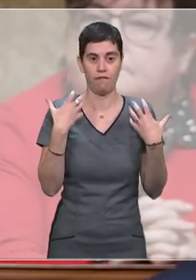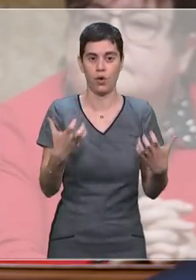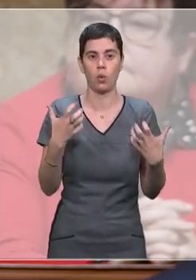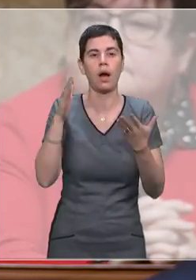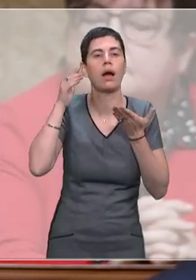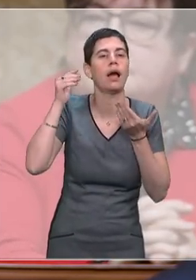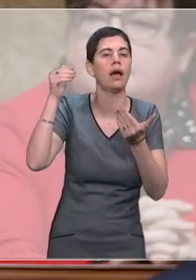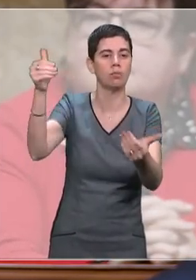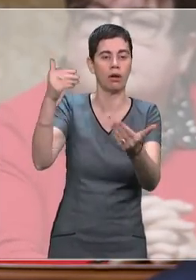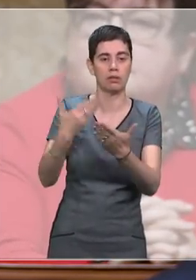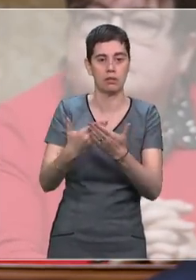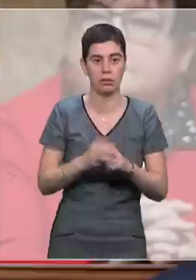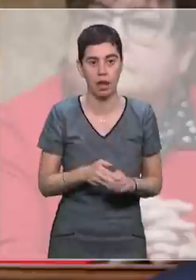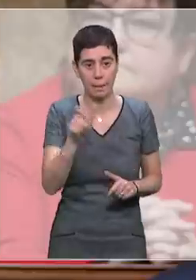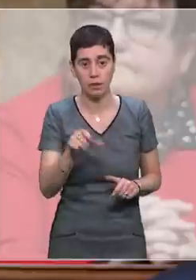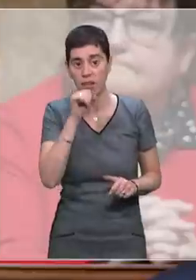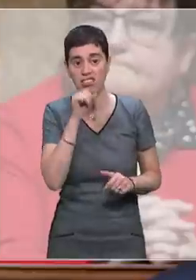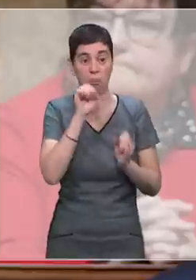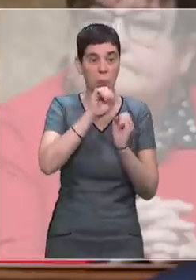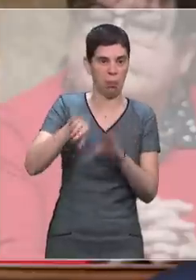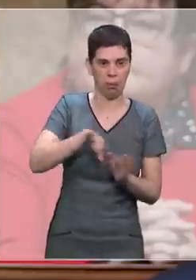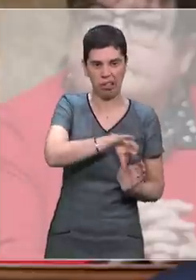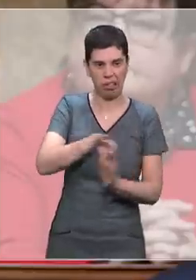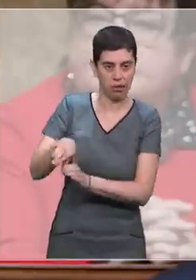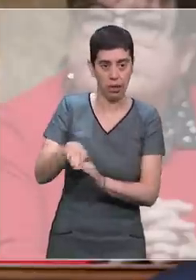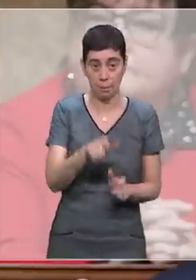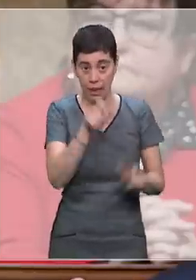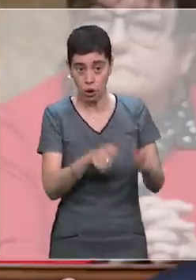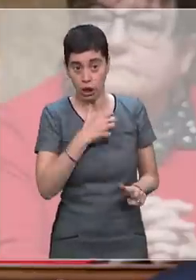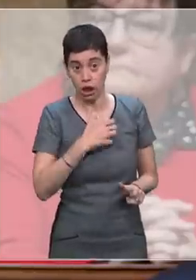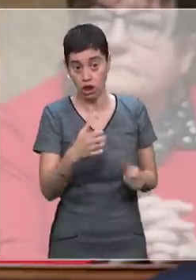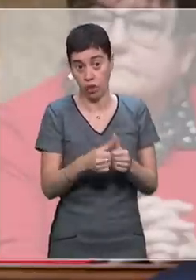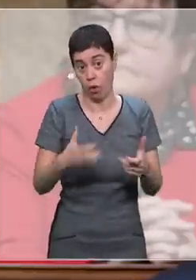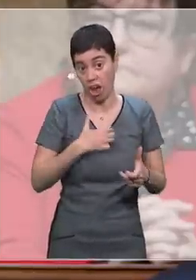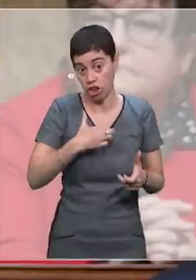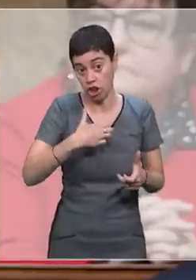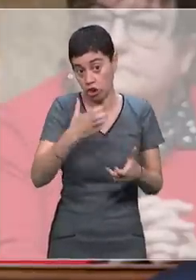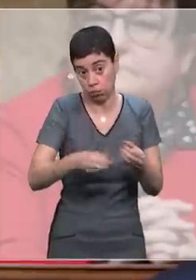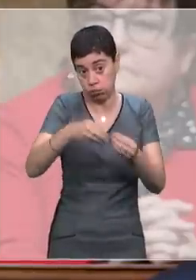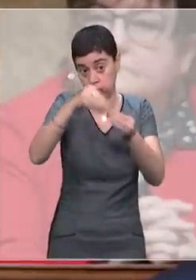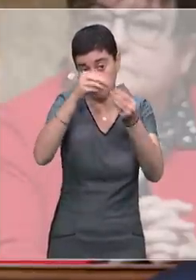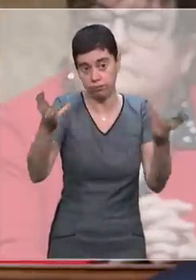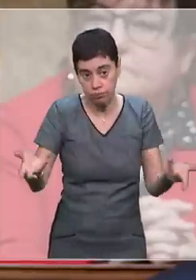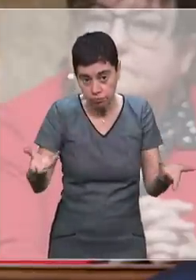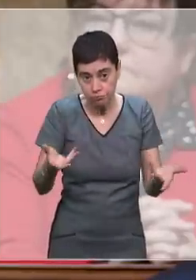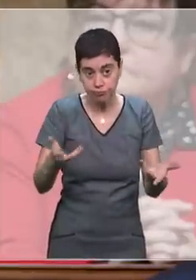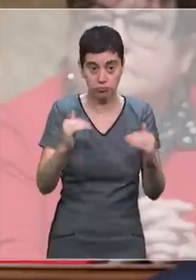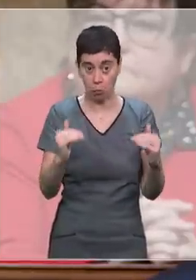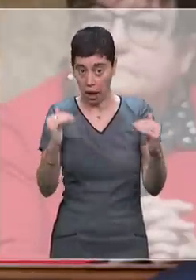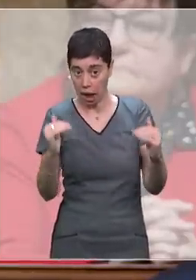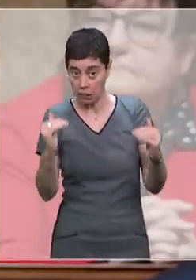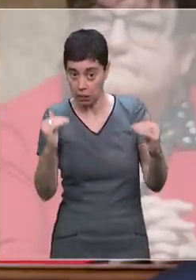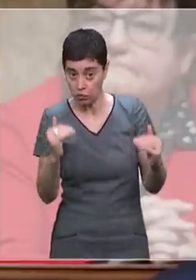d'espérance. Nos aînés sont abandonnés. Les plus riches continuent à s'enrichir. La classe moyenne